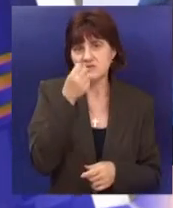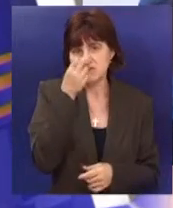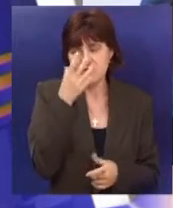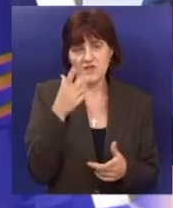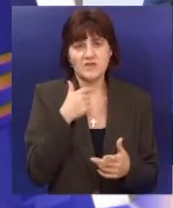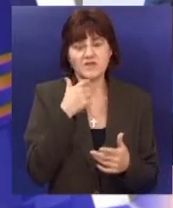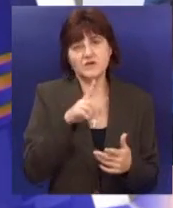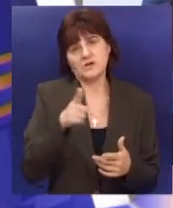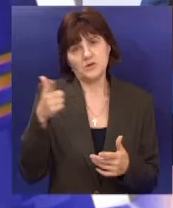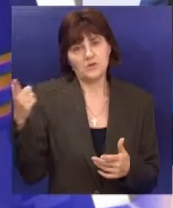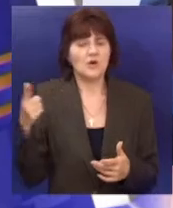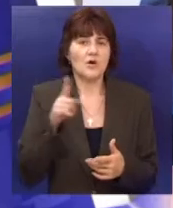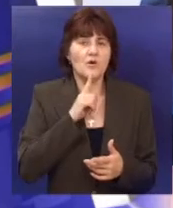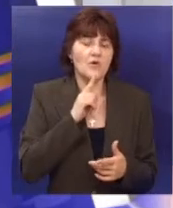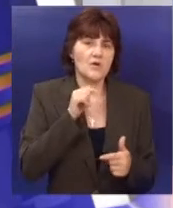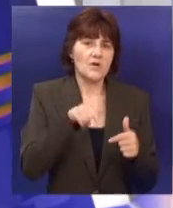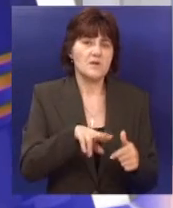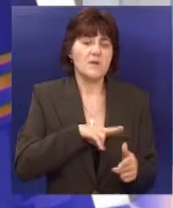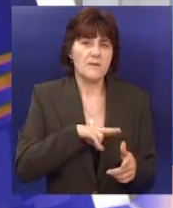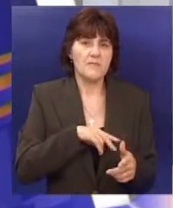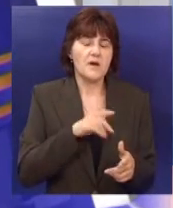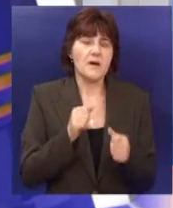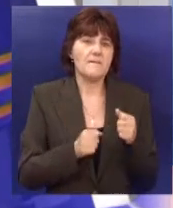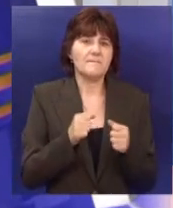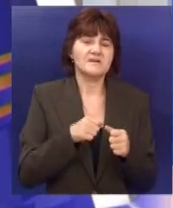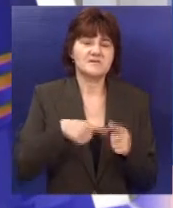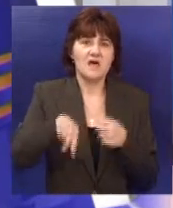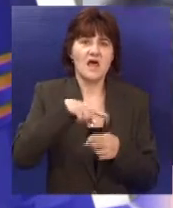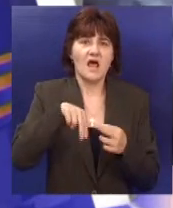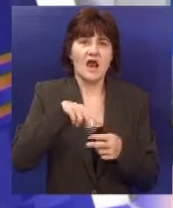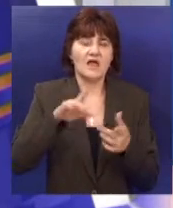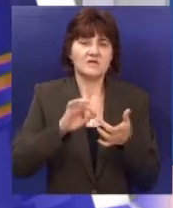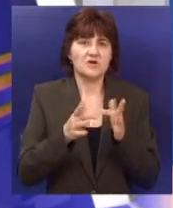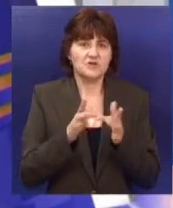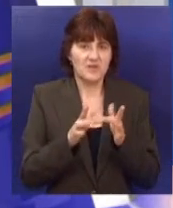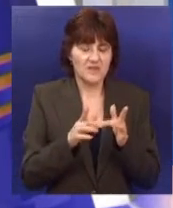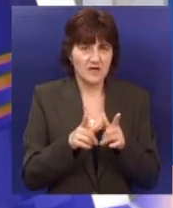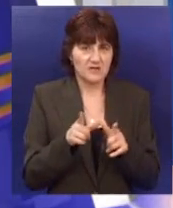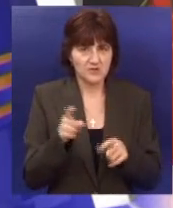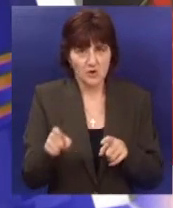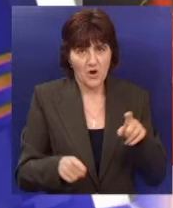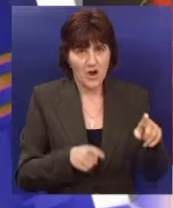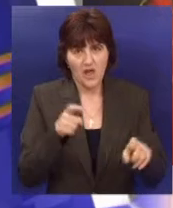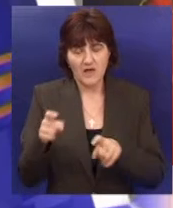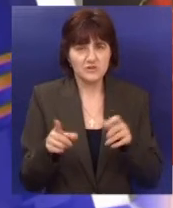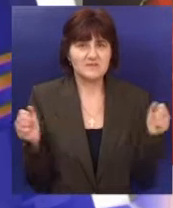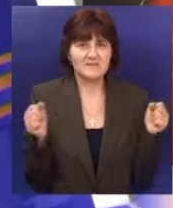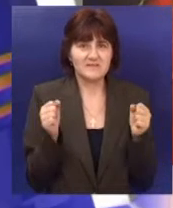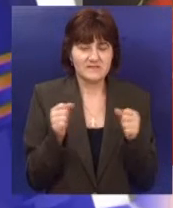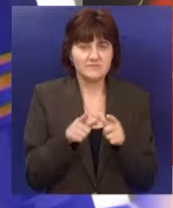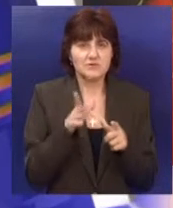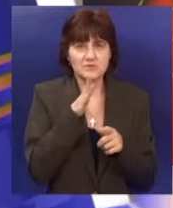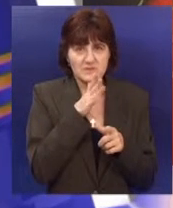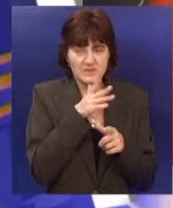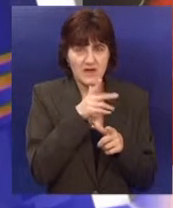Cveće, Martha Graham i druga dela, među kojima je i brzi klizač, koje je bilo simbol takmičenja u brzom klizanju na zimskim